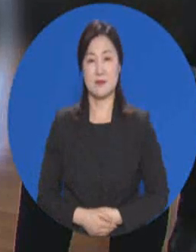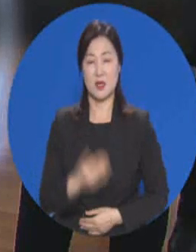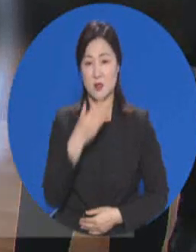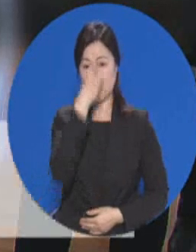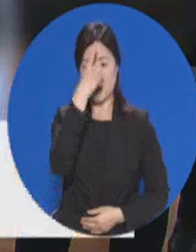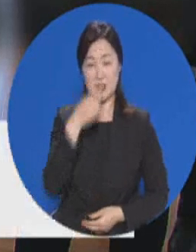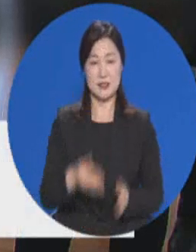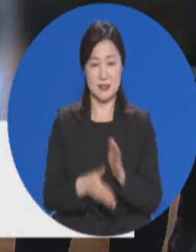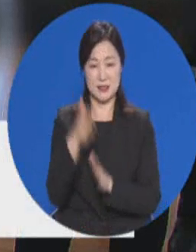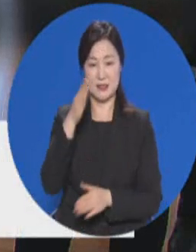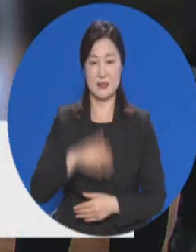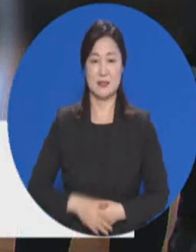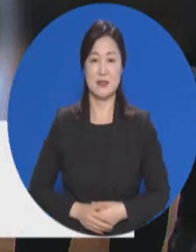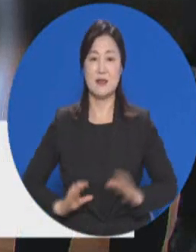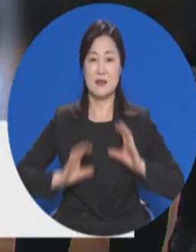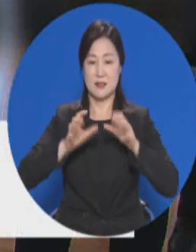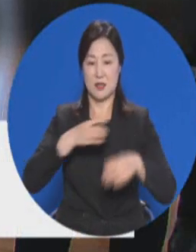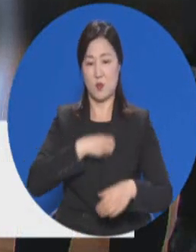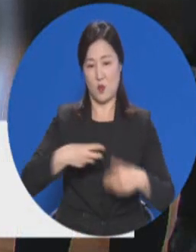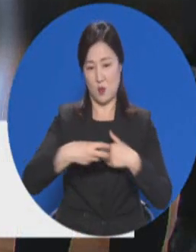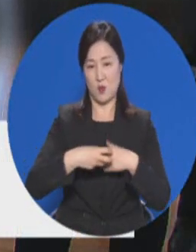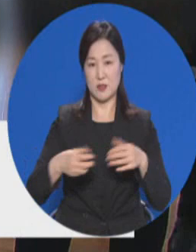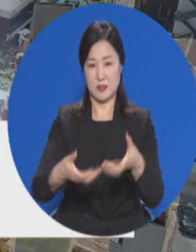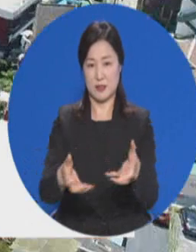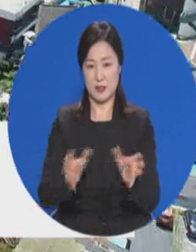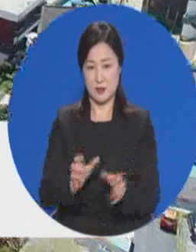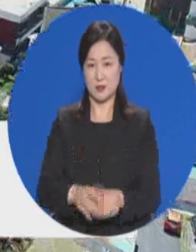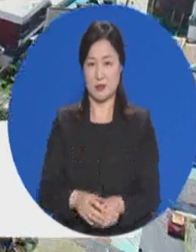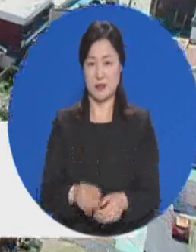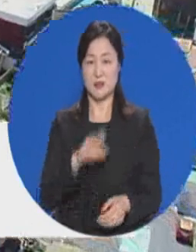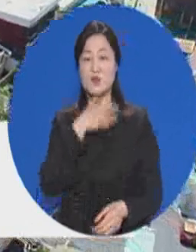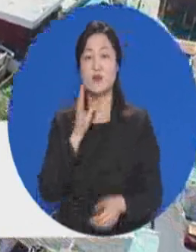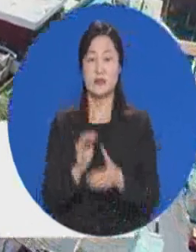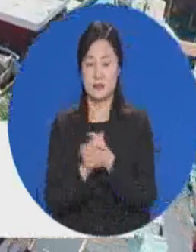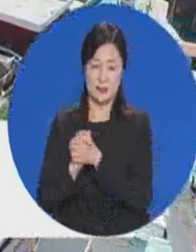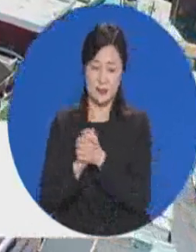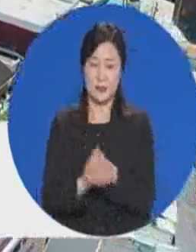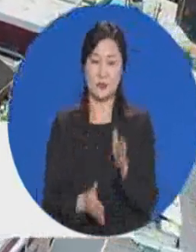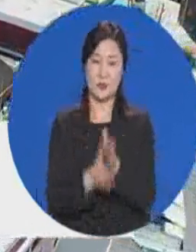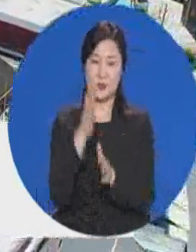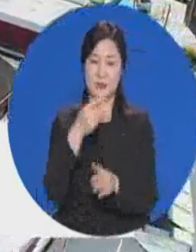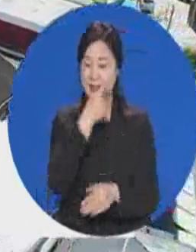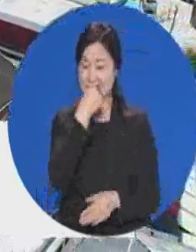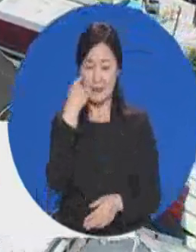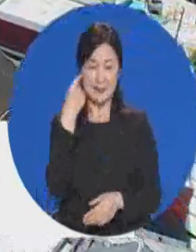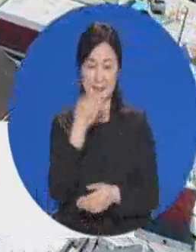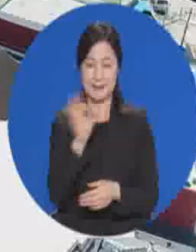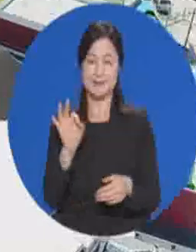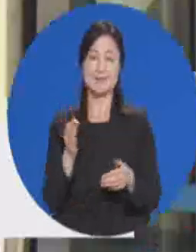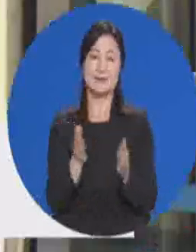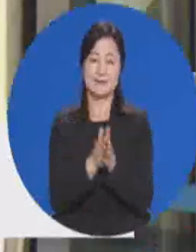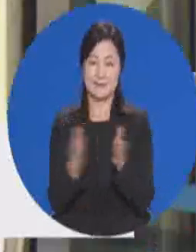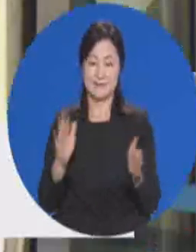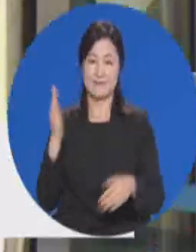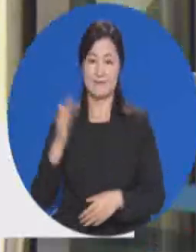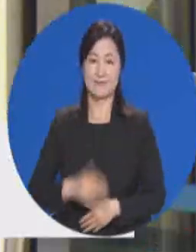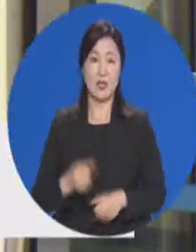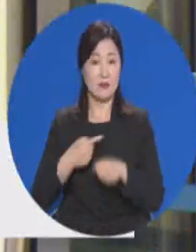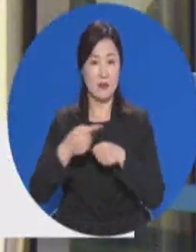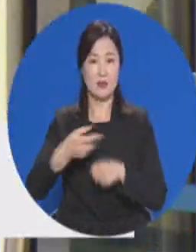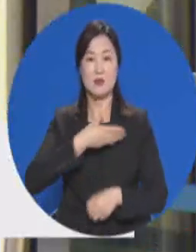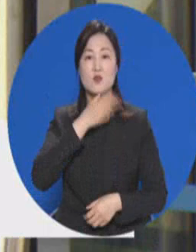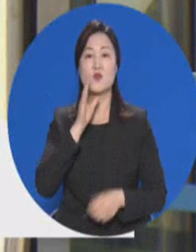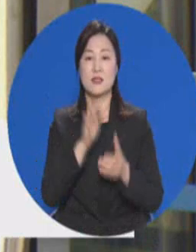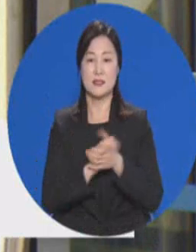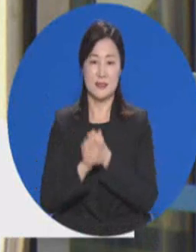순천시가 세계보건기구의 고령 친화도시 인증을 목표로 다양한 노인복지 정책을 추진합니다. 순천시는 내년 고령